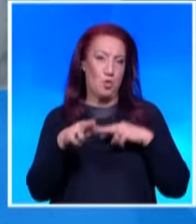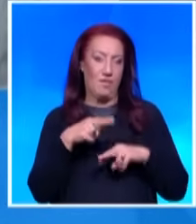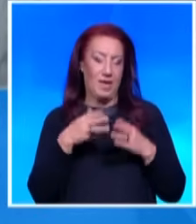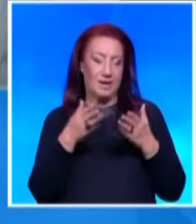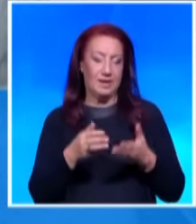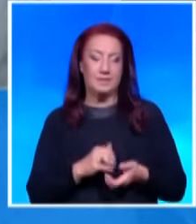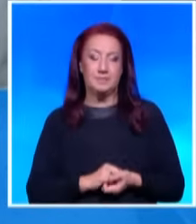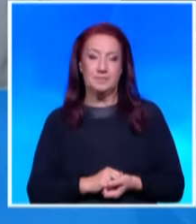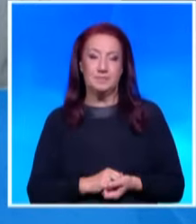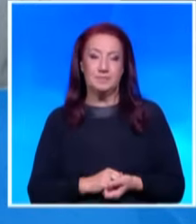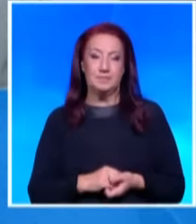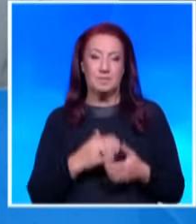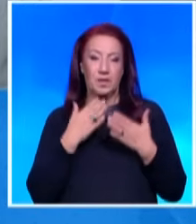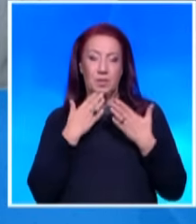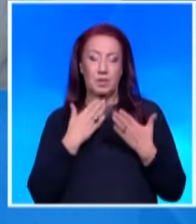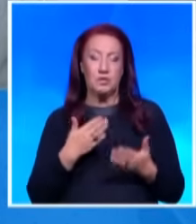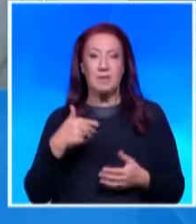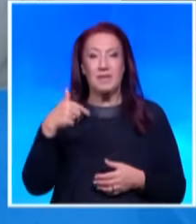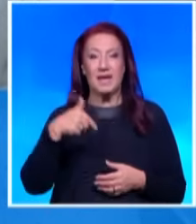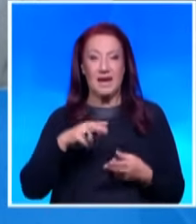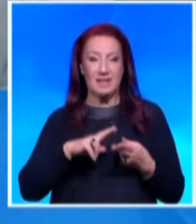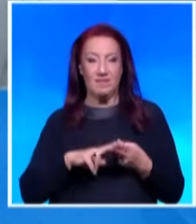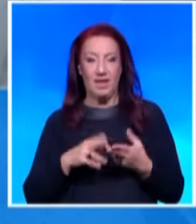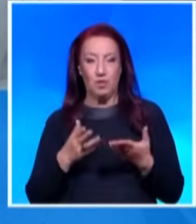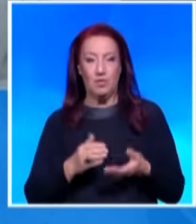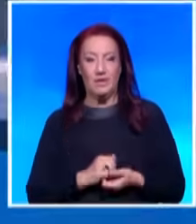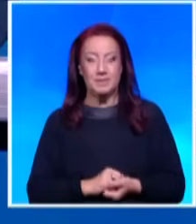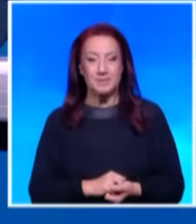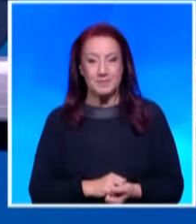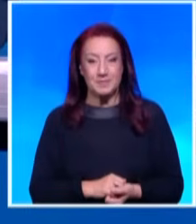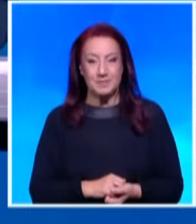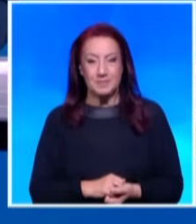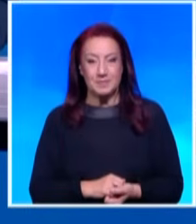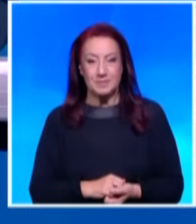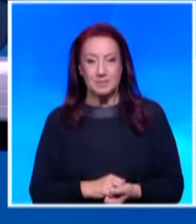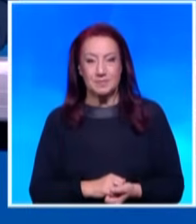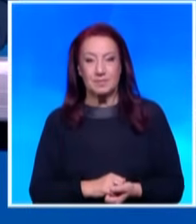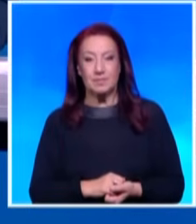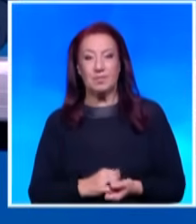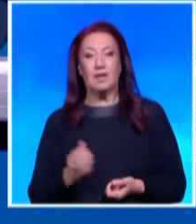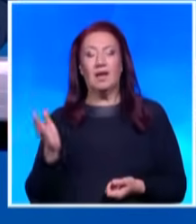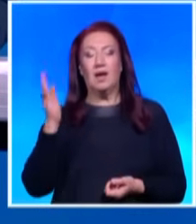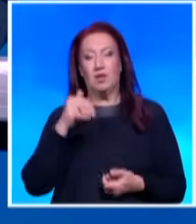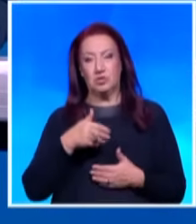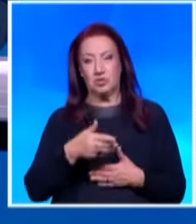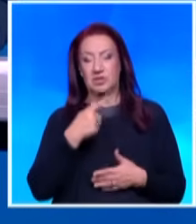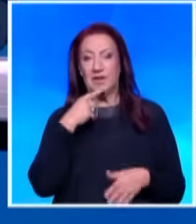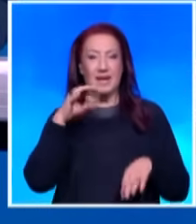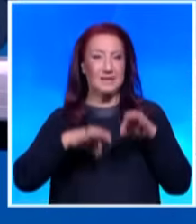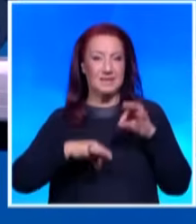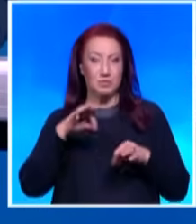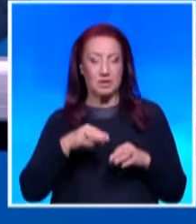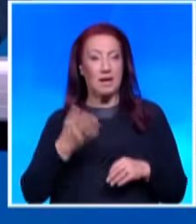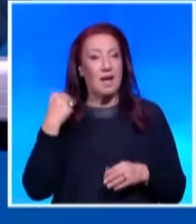Гергана Венкова с важна информация за изборните нарушения и втория тур на вот. И още на изборна тема, планираният телевизионен дебат